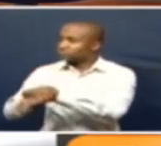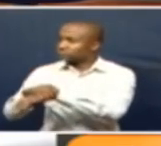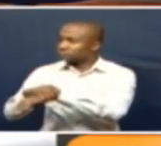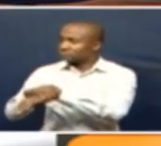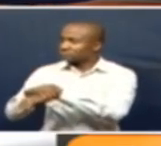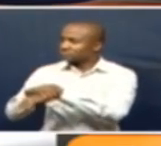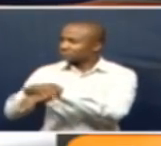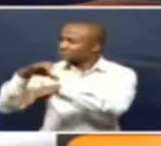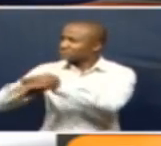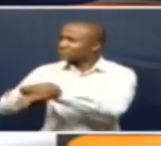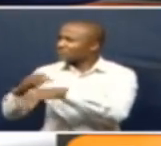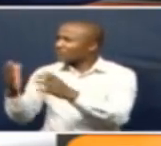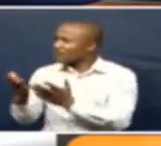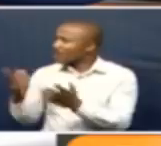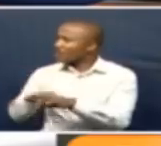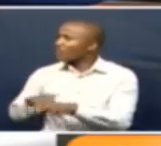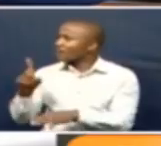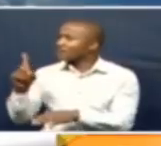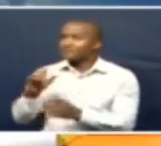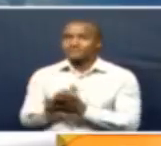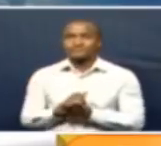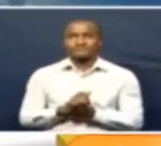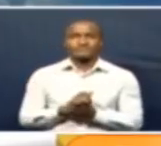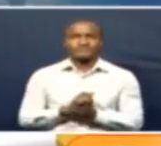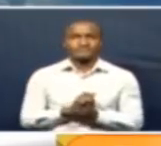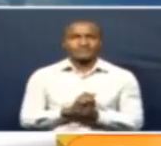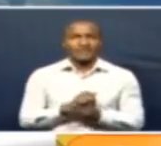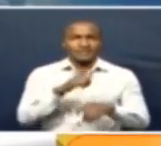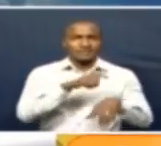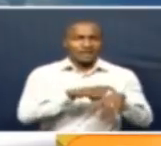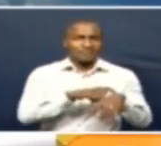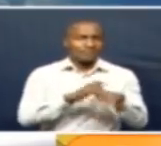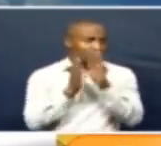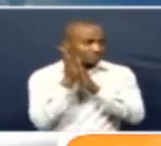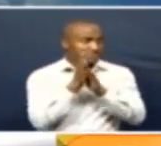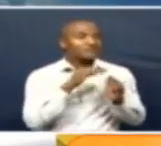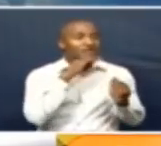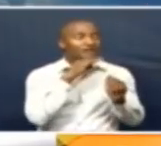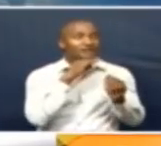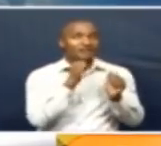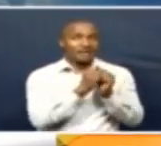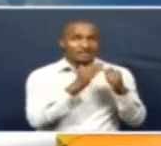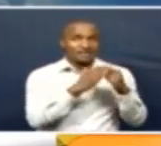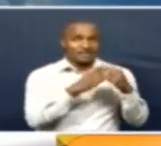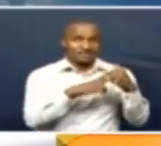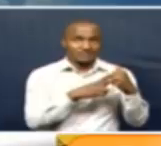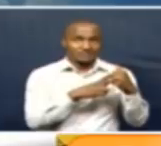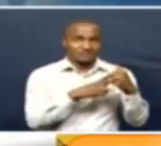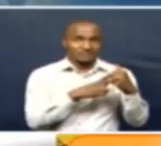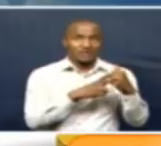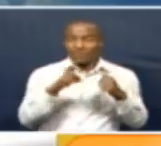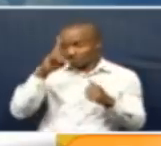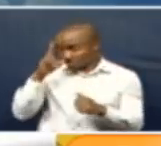wapi na wakati gani? Nilishikwa wakati Matheri alikufa 97. Matheri alipigwa risasi na polisi.